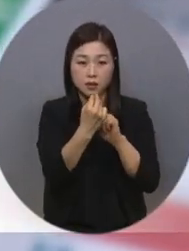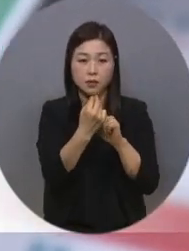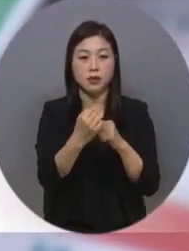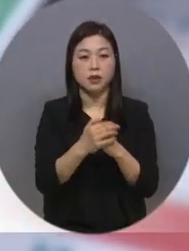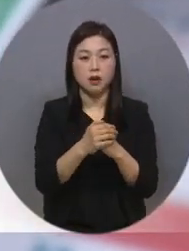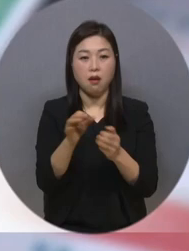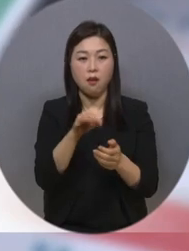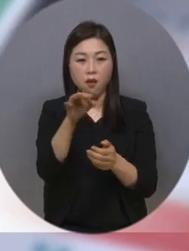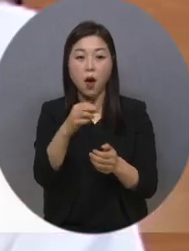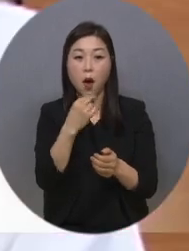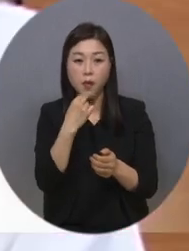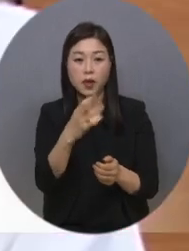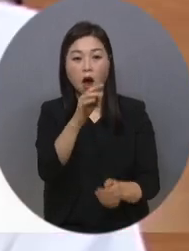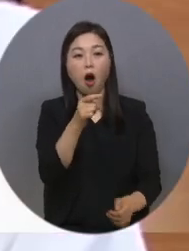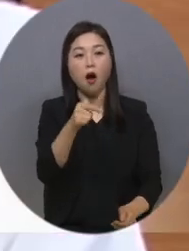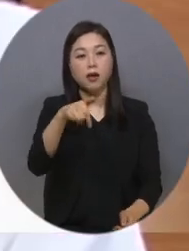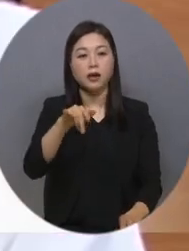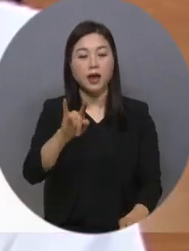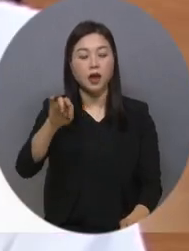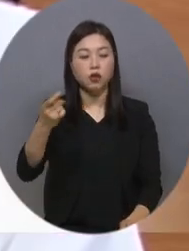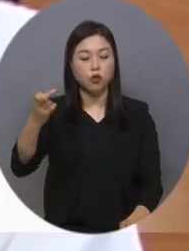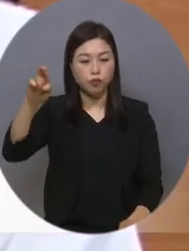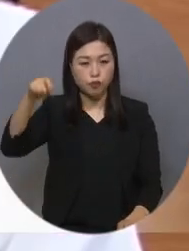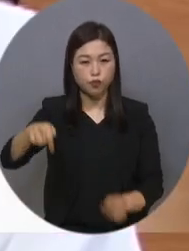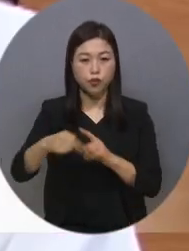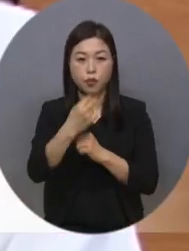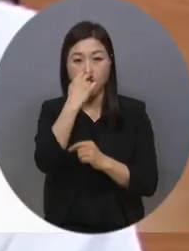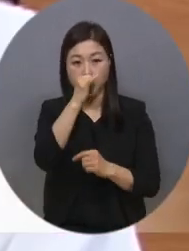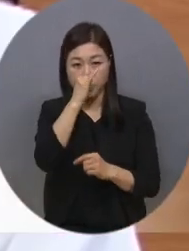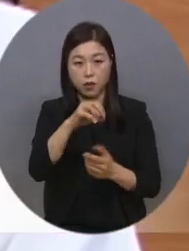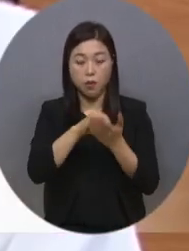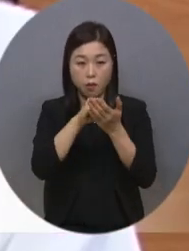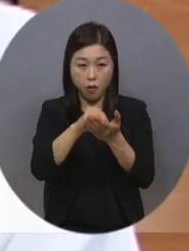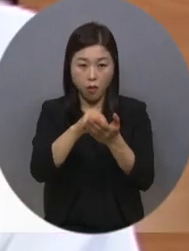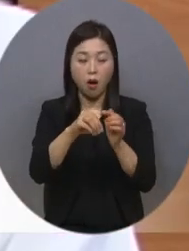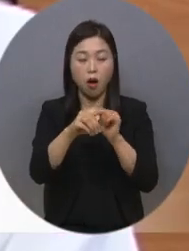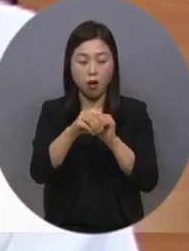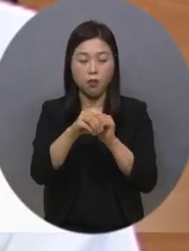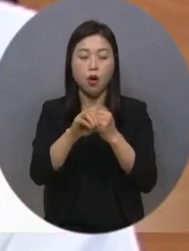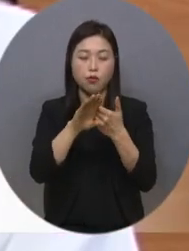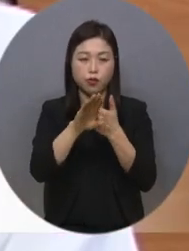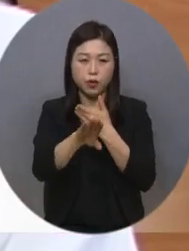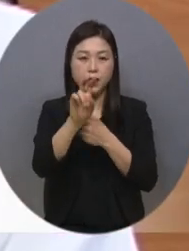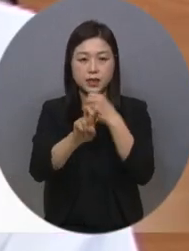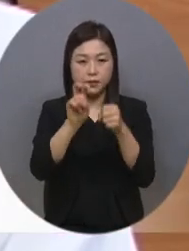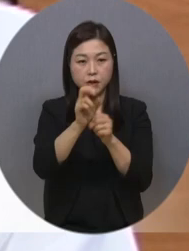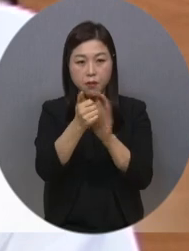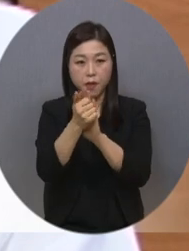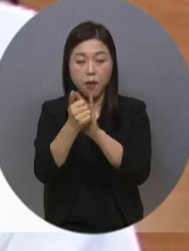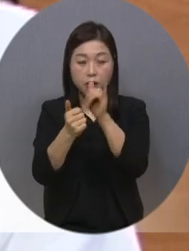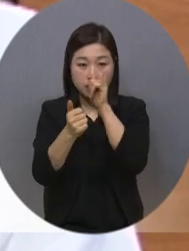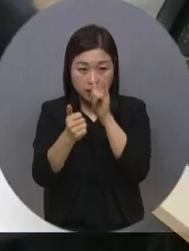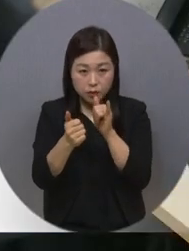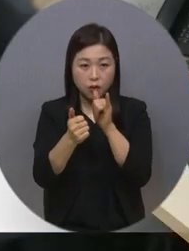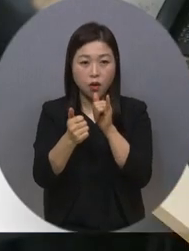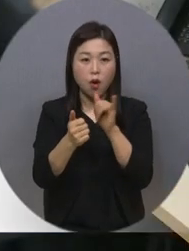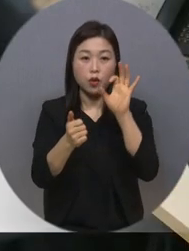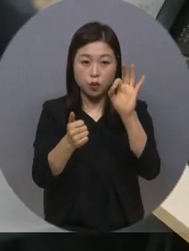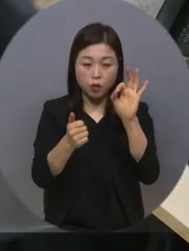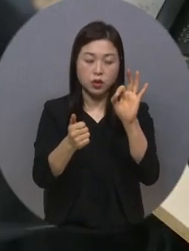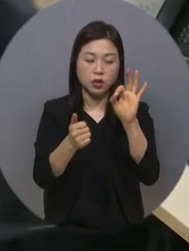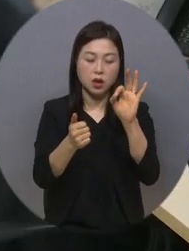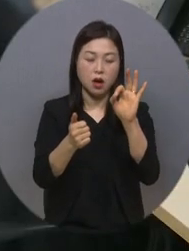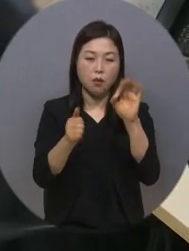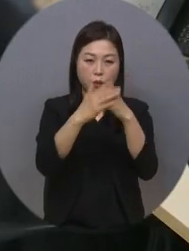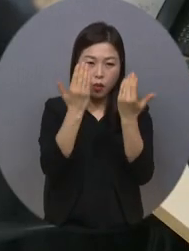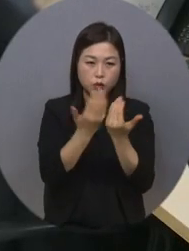어깨동무보험이 가입됩니다. 보장기간은 총 20년으로 보험료는 전액 우체국 공익재단이 지원합니다. 신청은